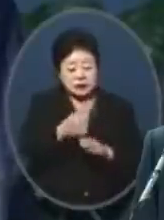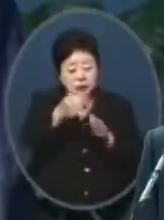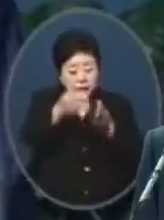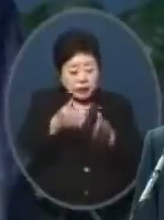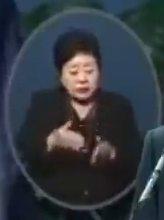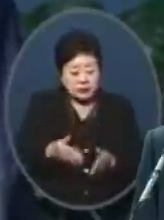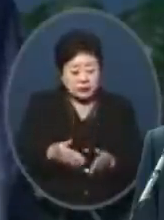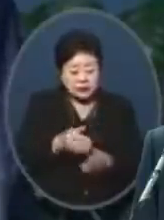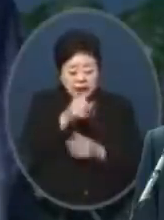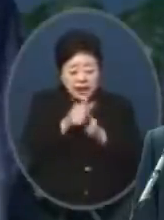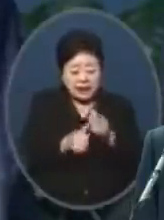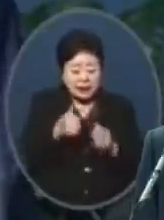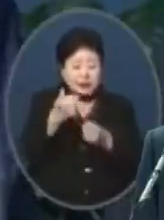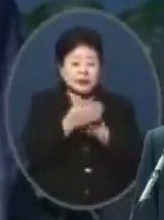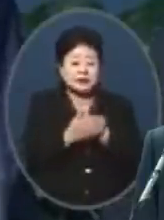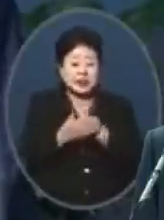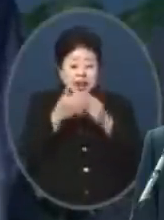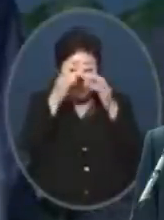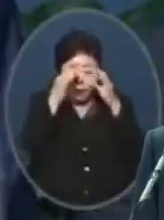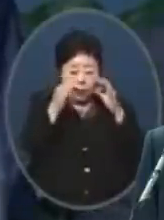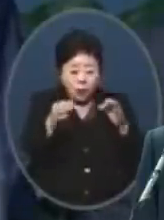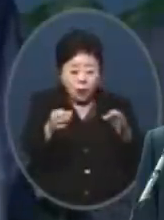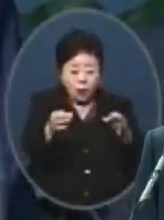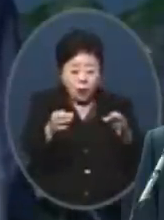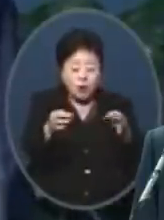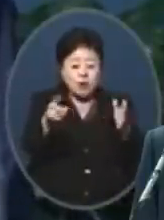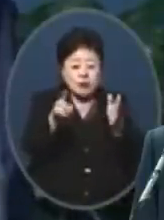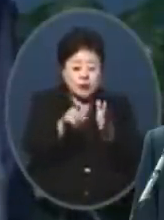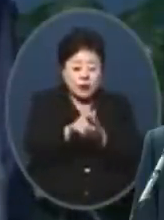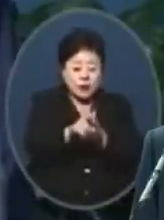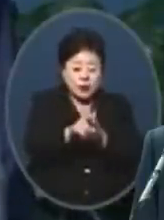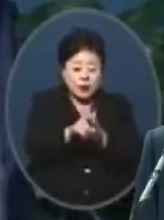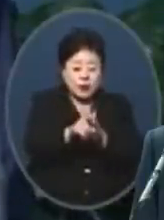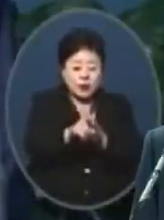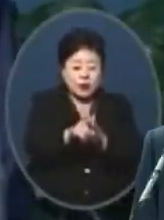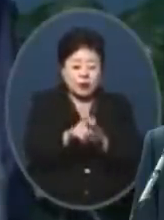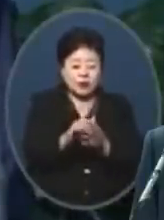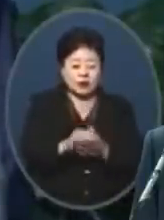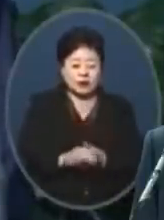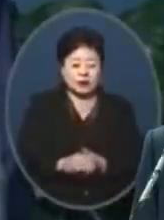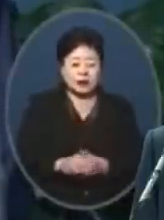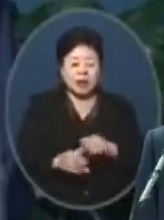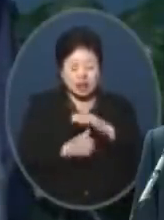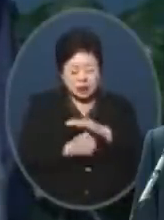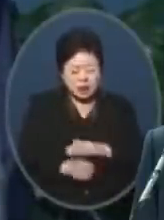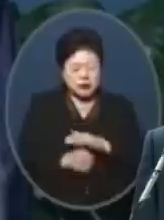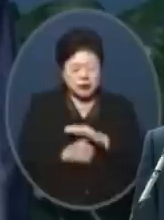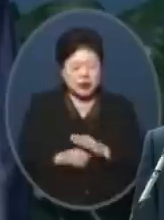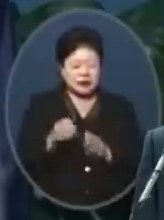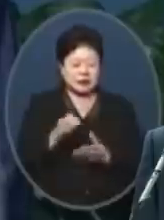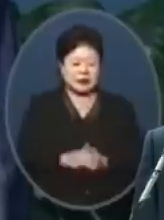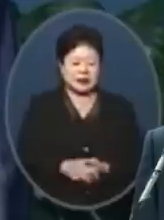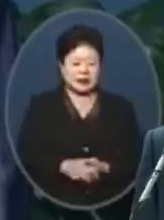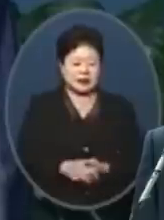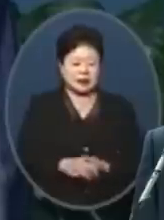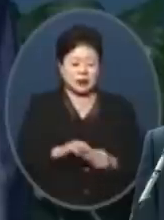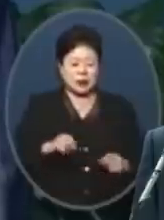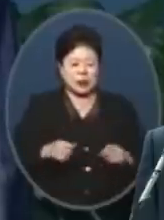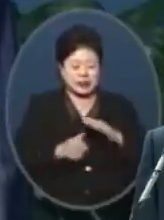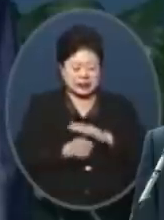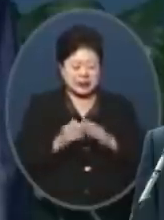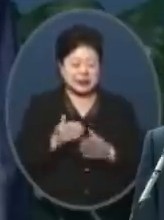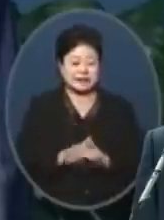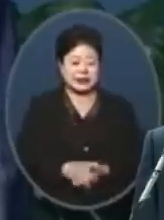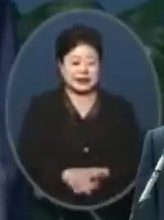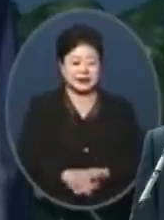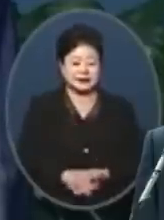통해서 하나님의 은혜를 보고 믿고 그 다음은 견디는 것입니다. 오래 참는 것입니다. So